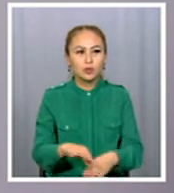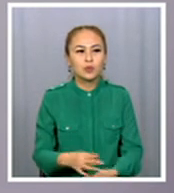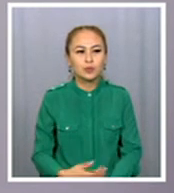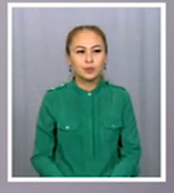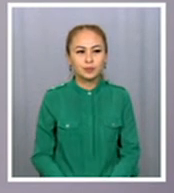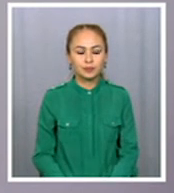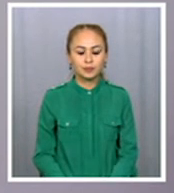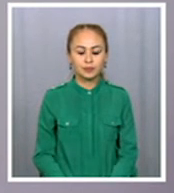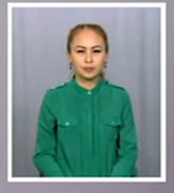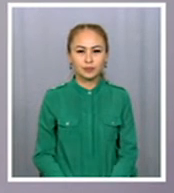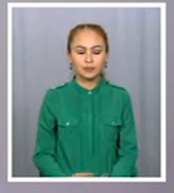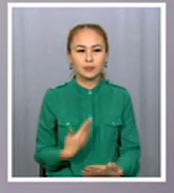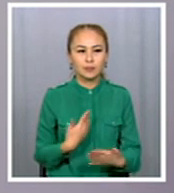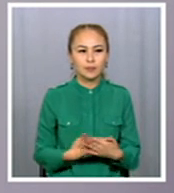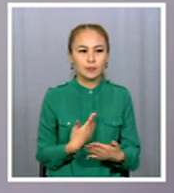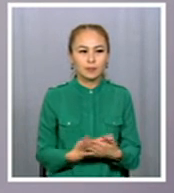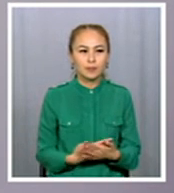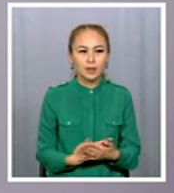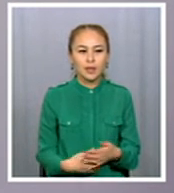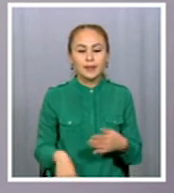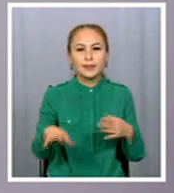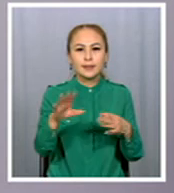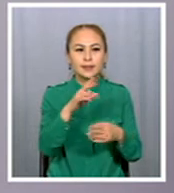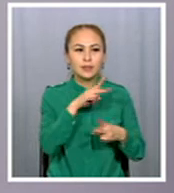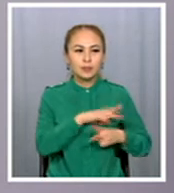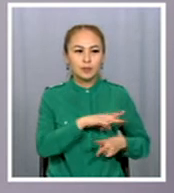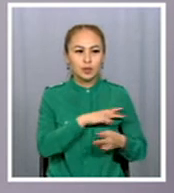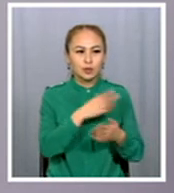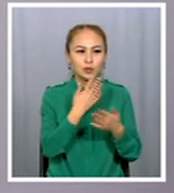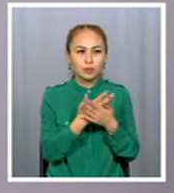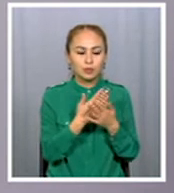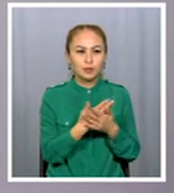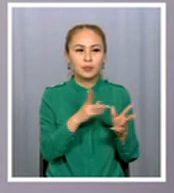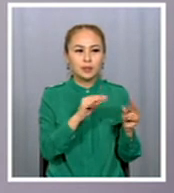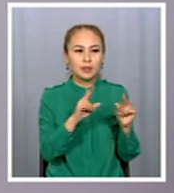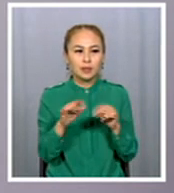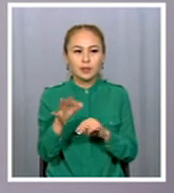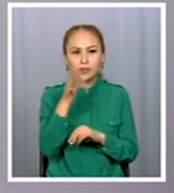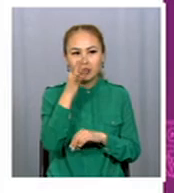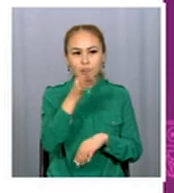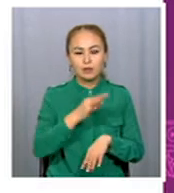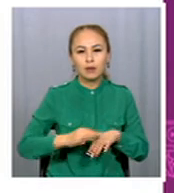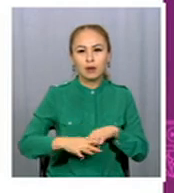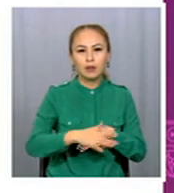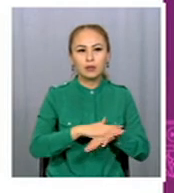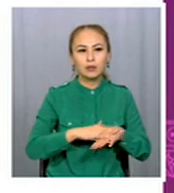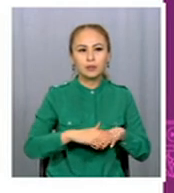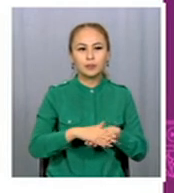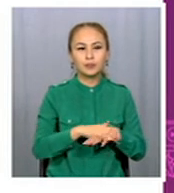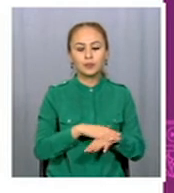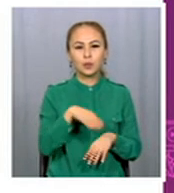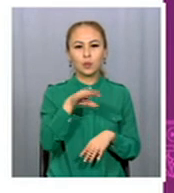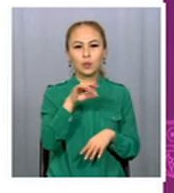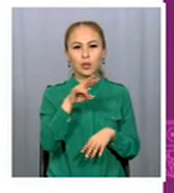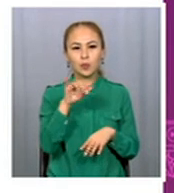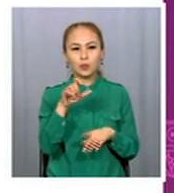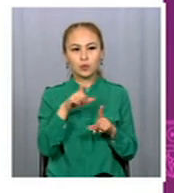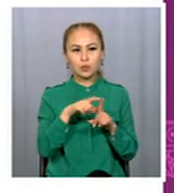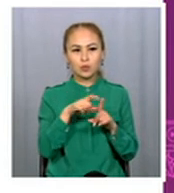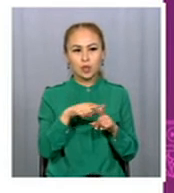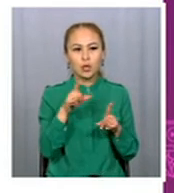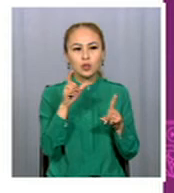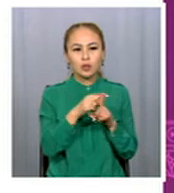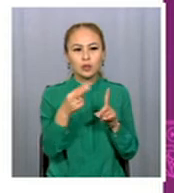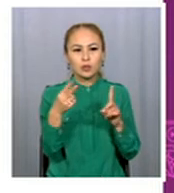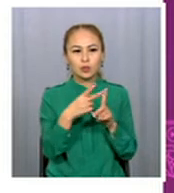жеткізу. Мысалы, еңбек түбі – береке дейді халық. Төлеу сөз –